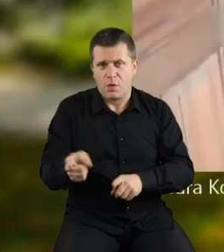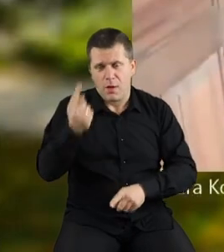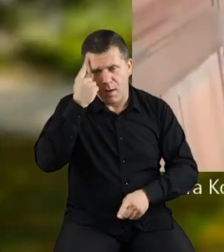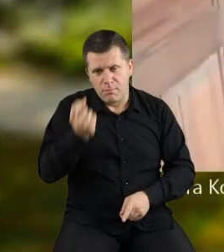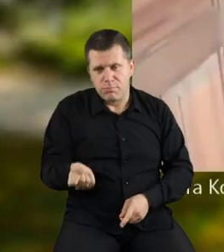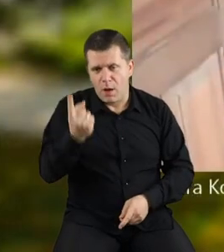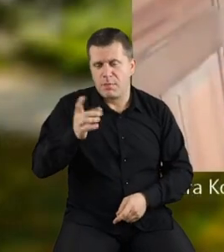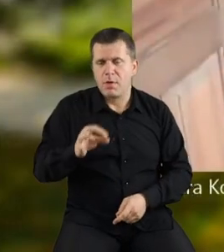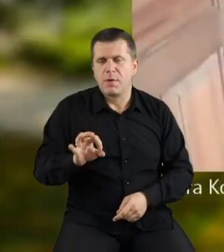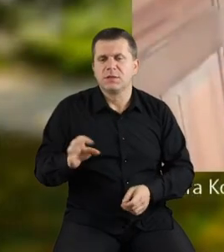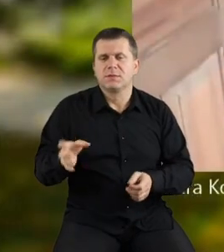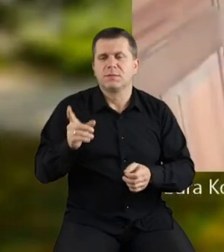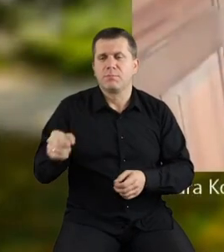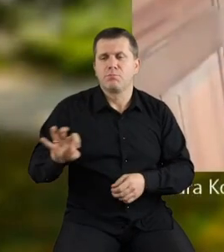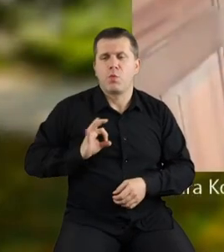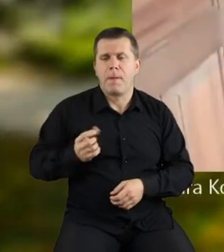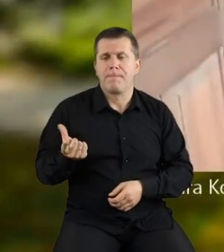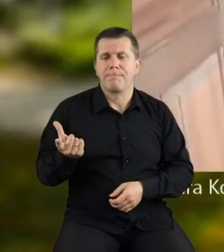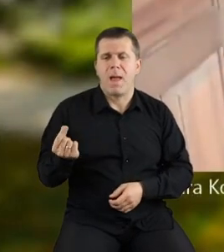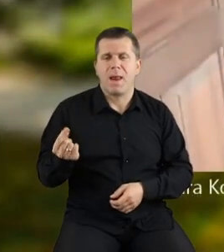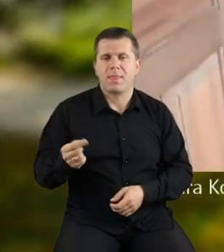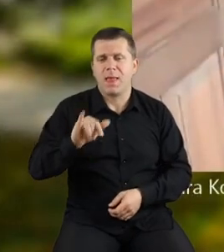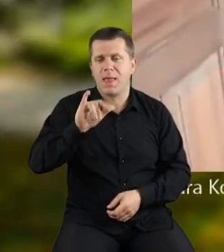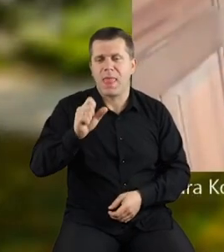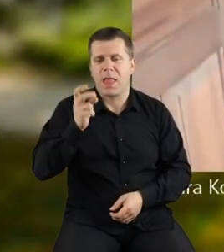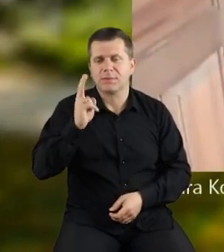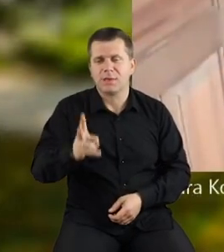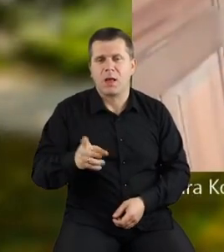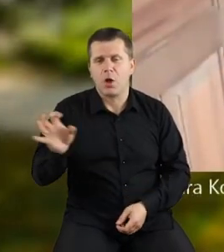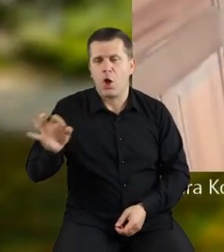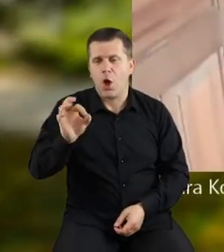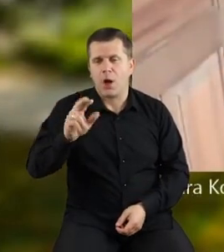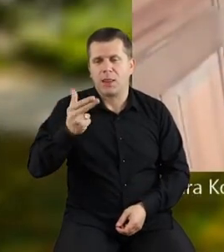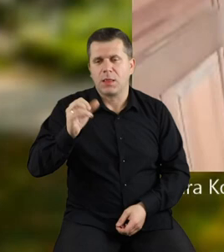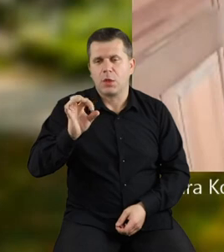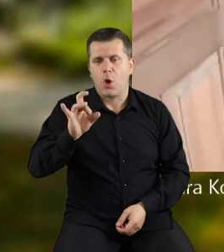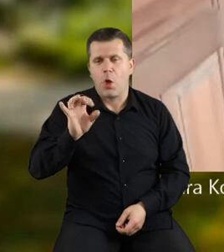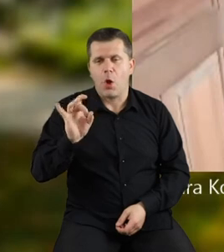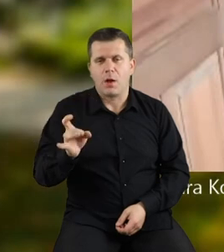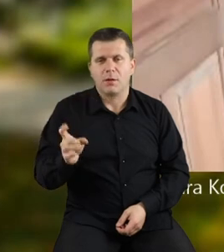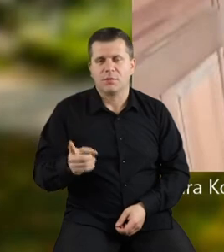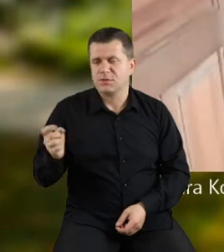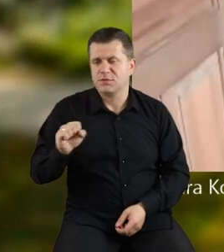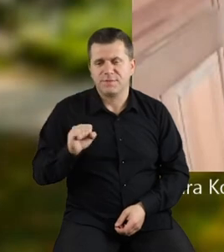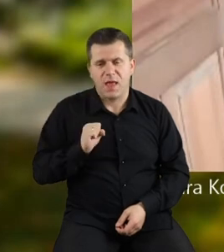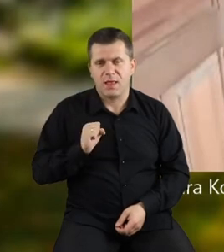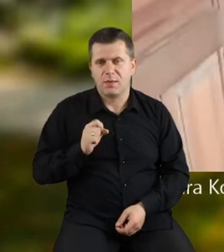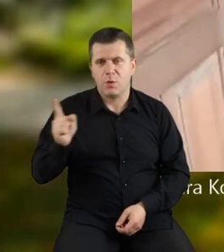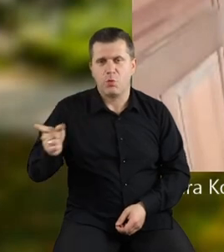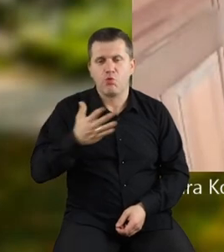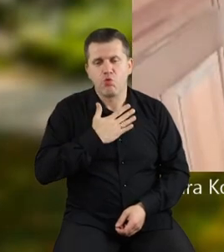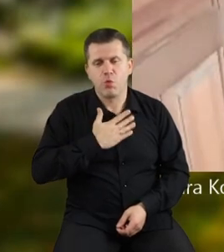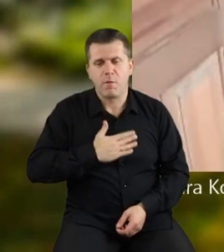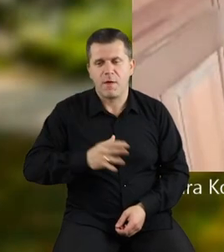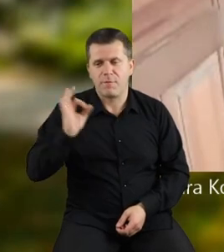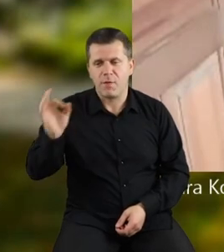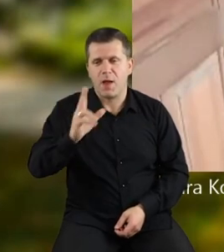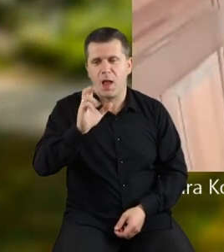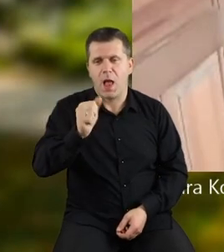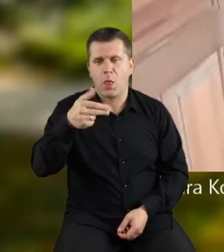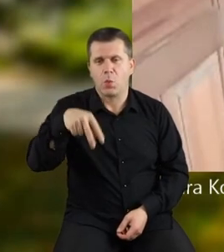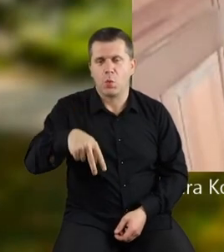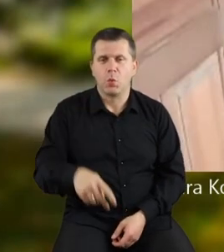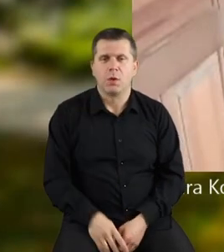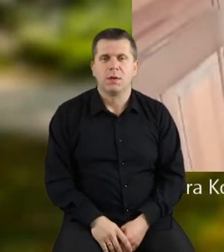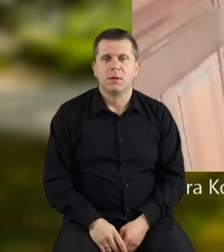tak. To rzeczywiście pomysł związany z moim partnerem, z Jackiem, ornitologiem, świetnym zresztą, który uwielbia